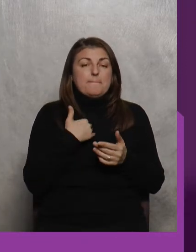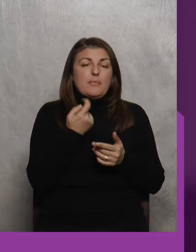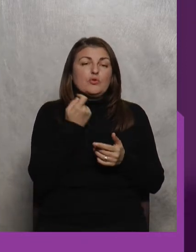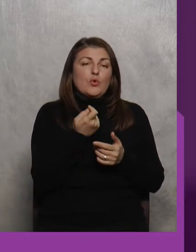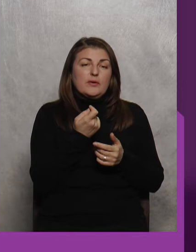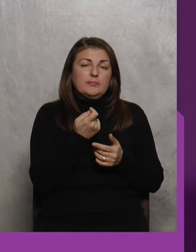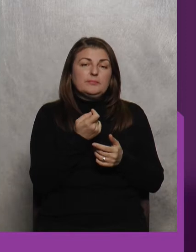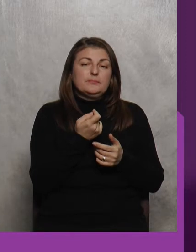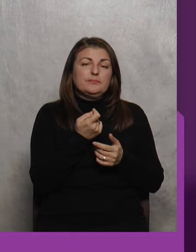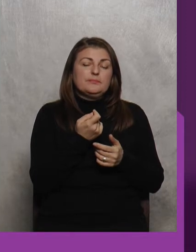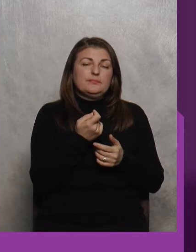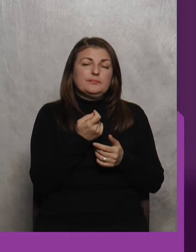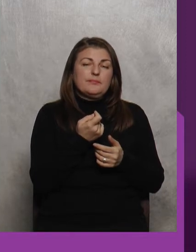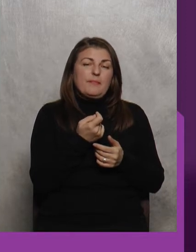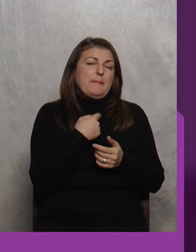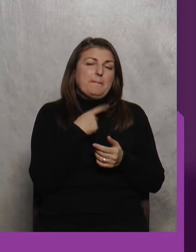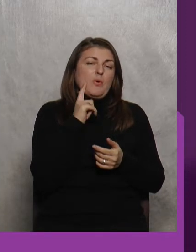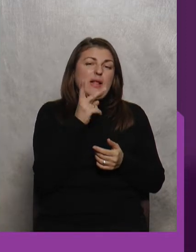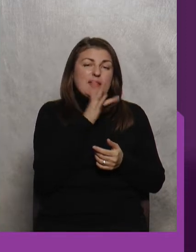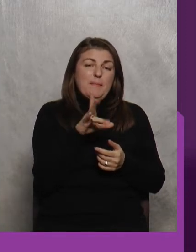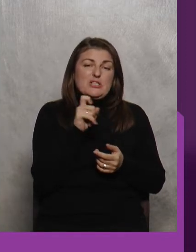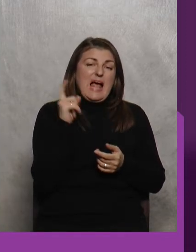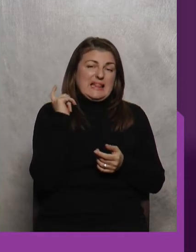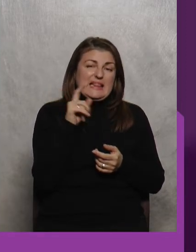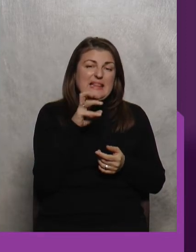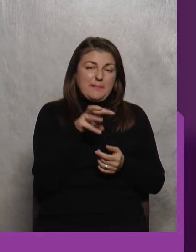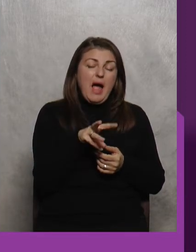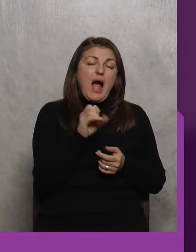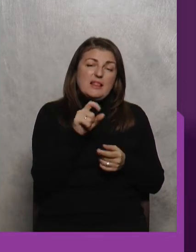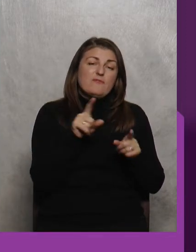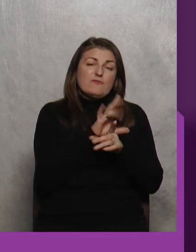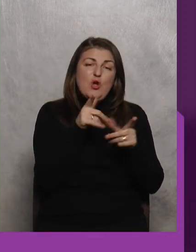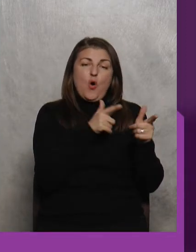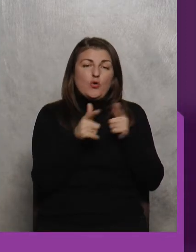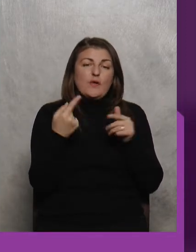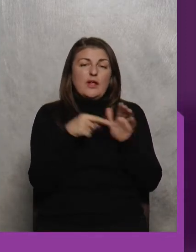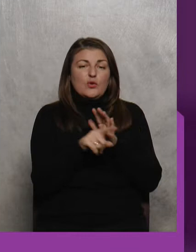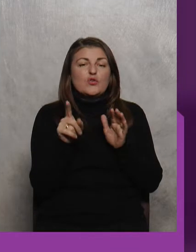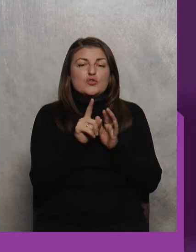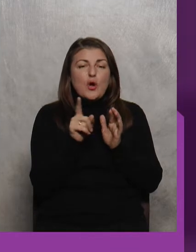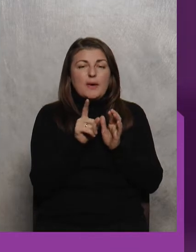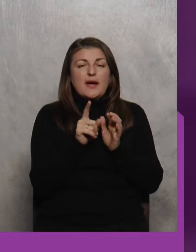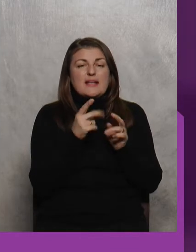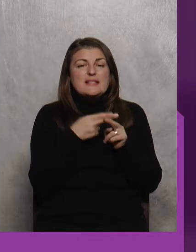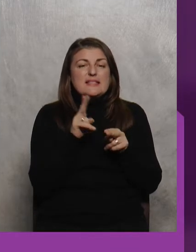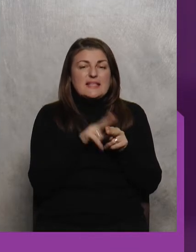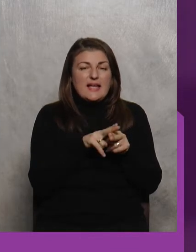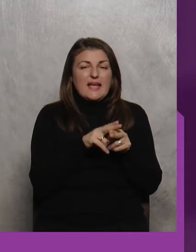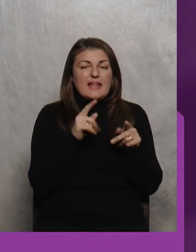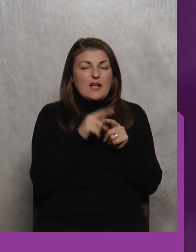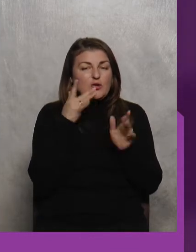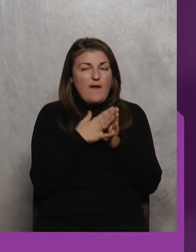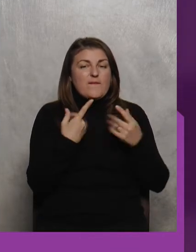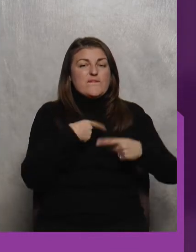трохи, ми не бачимо за ним, але все готове для того, щоб цей, я так